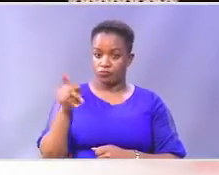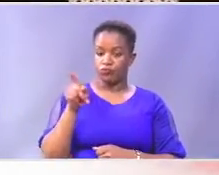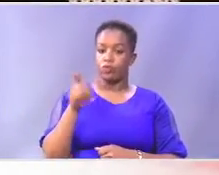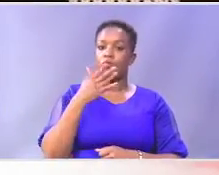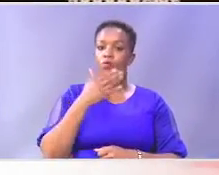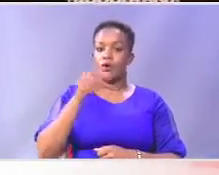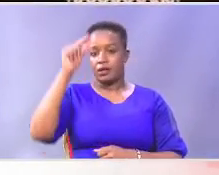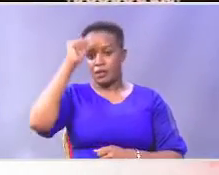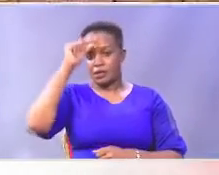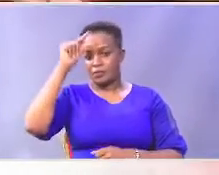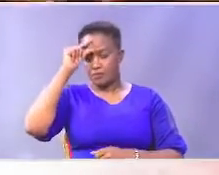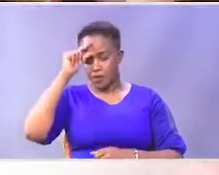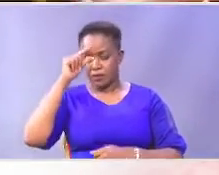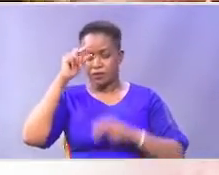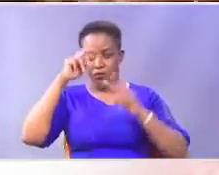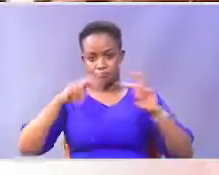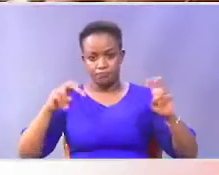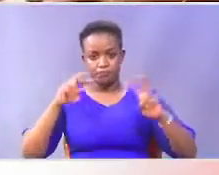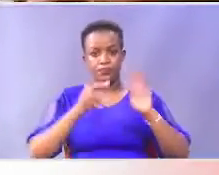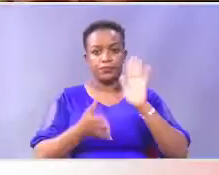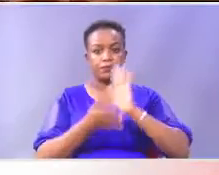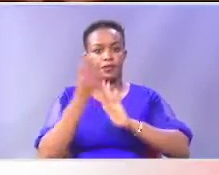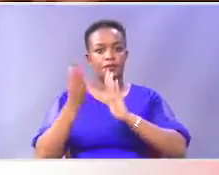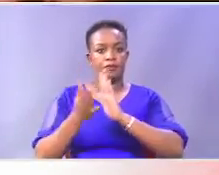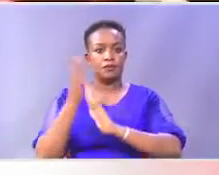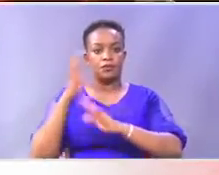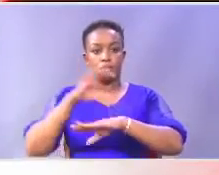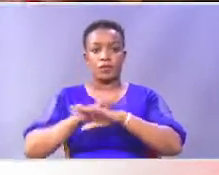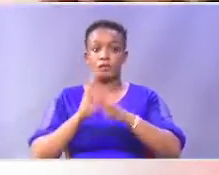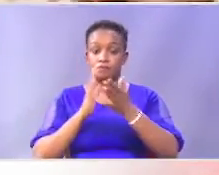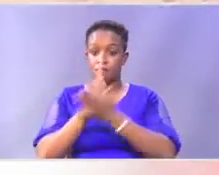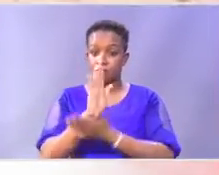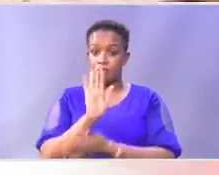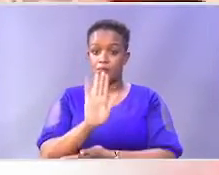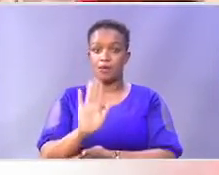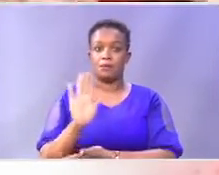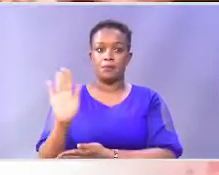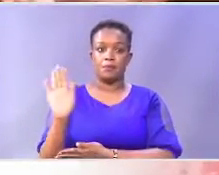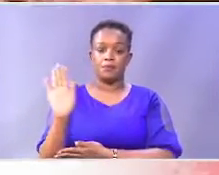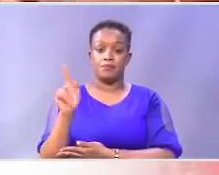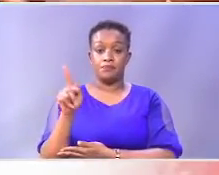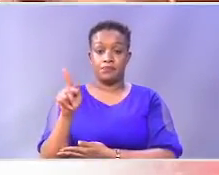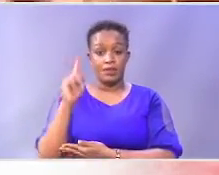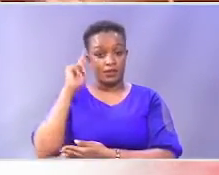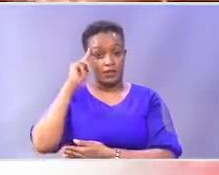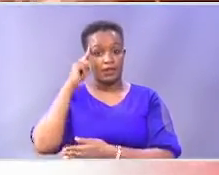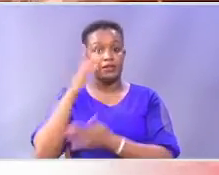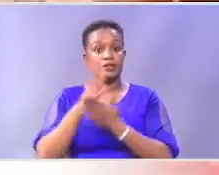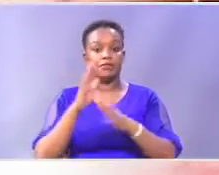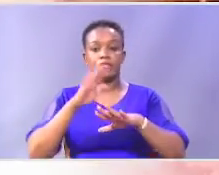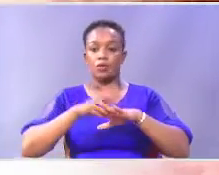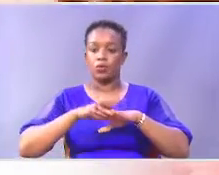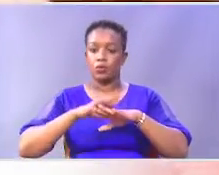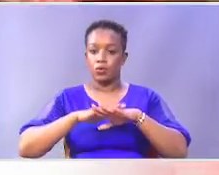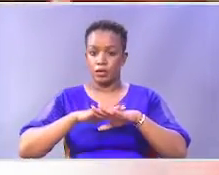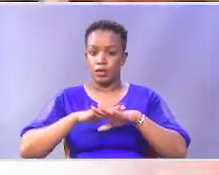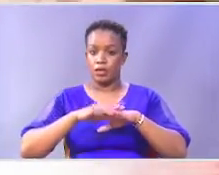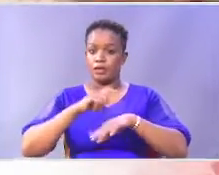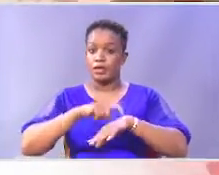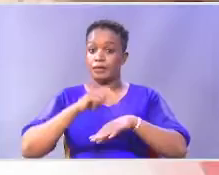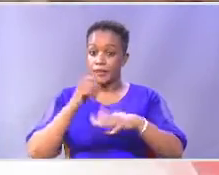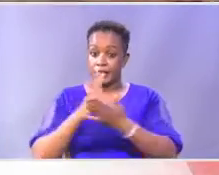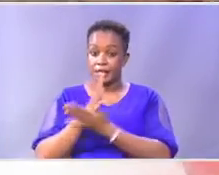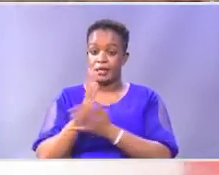waweze kupata Haki I think ni kitu kitu mzuri kwa sababu Haki ikipatikana